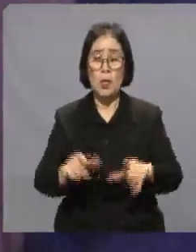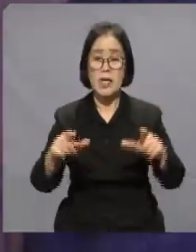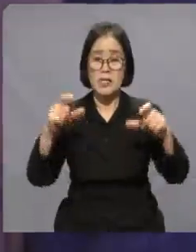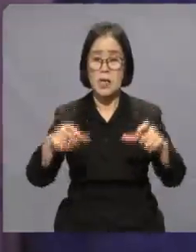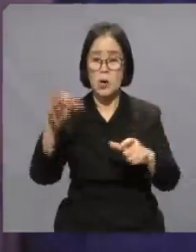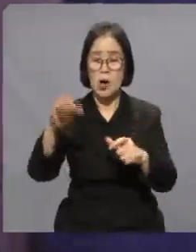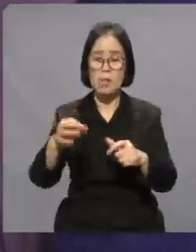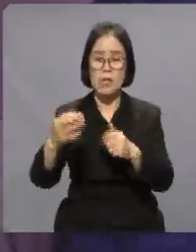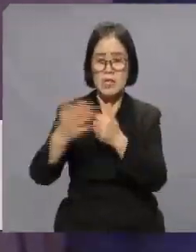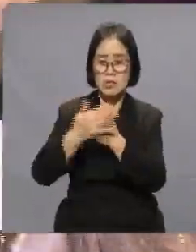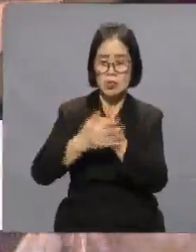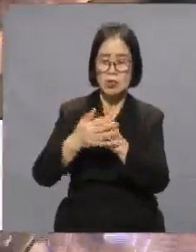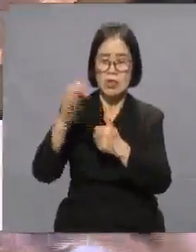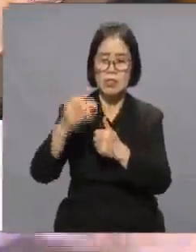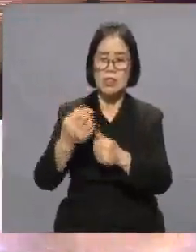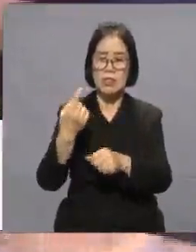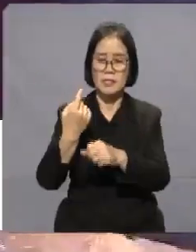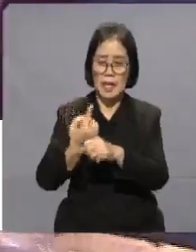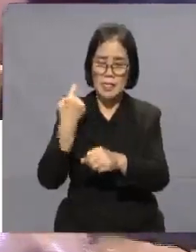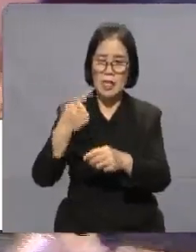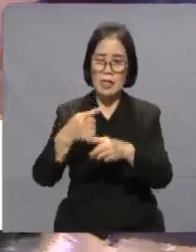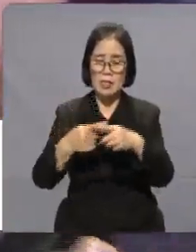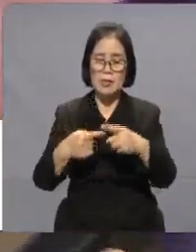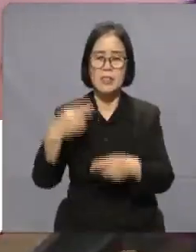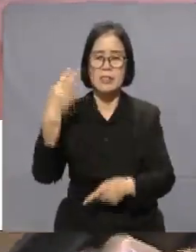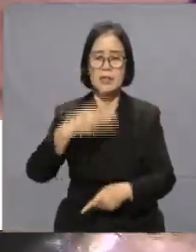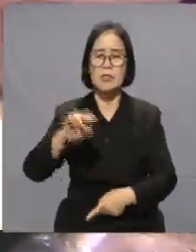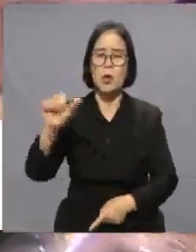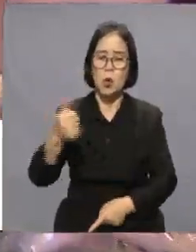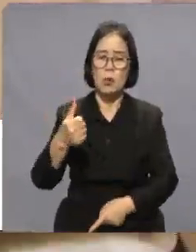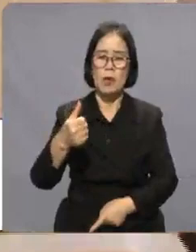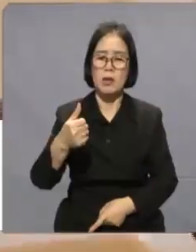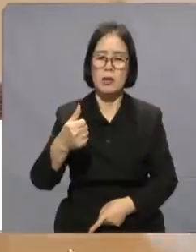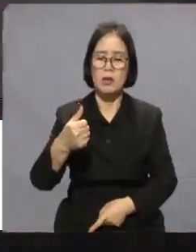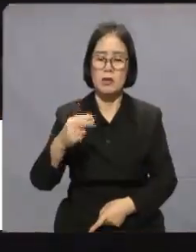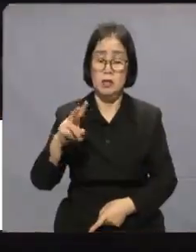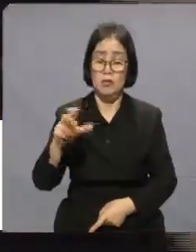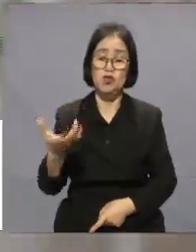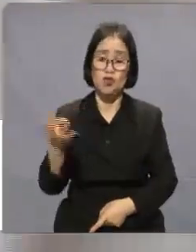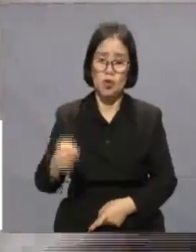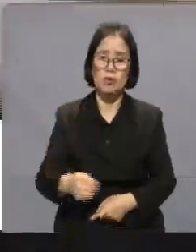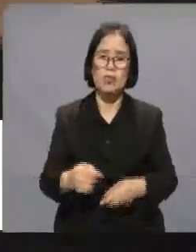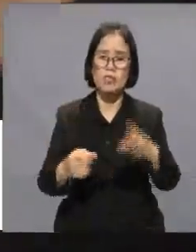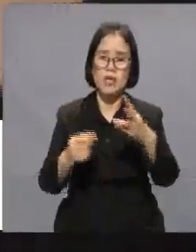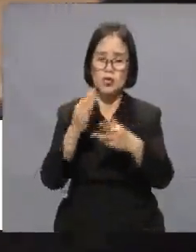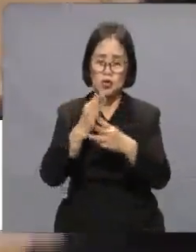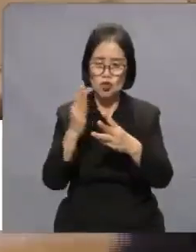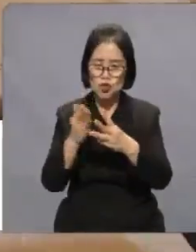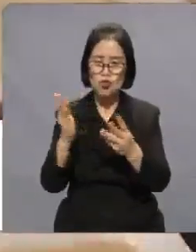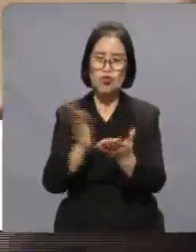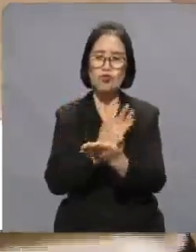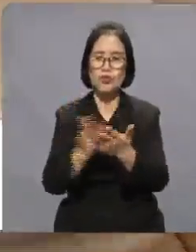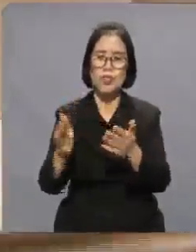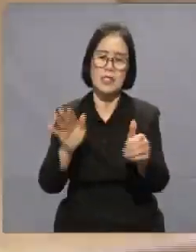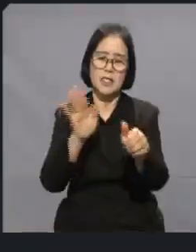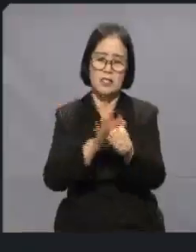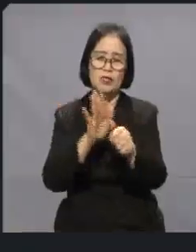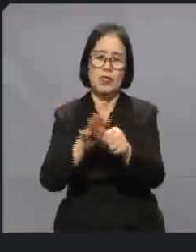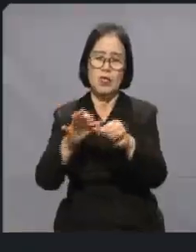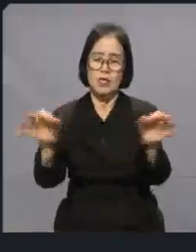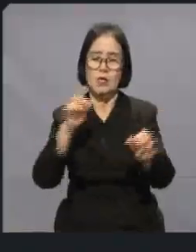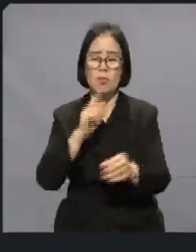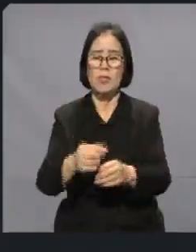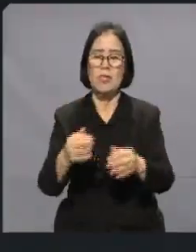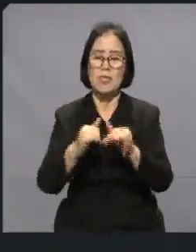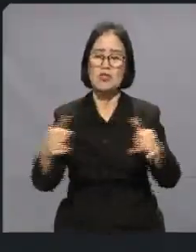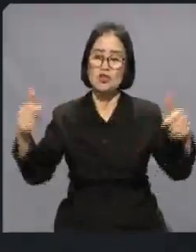화폐 국비 지원 예산은 지난해 절반인 3,500억 여원. 정부는 세 종류로 구분해 지원하겠다고 밝혔습니다.